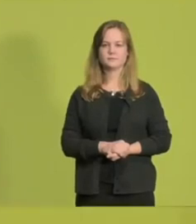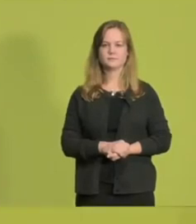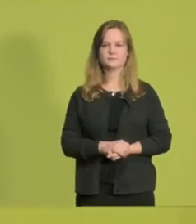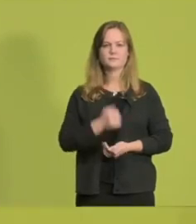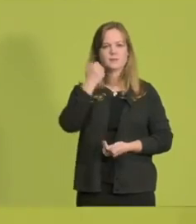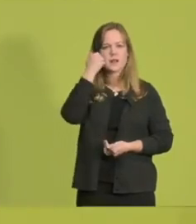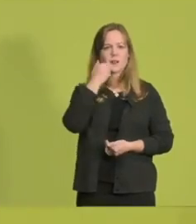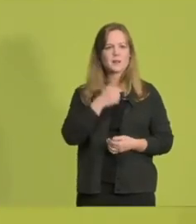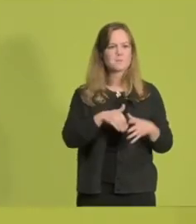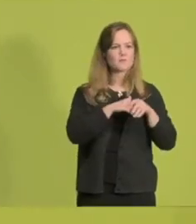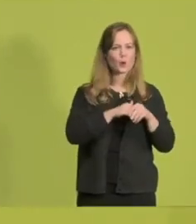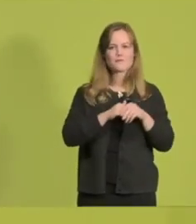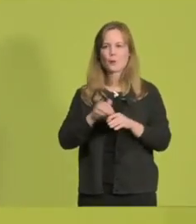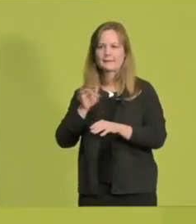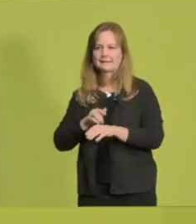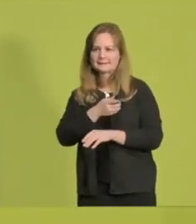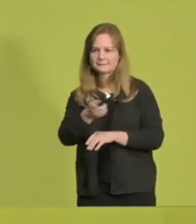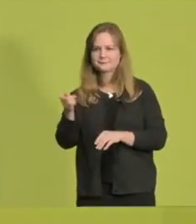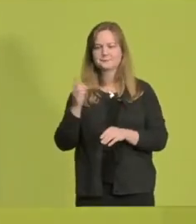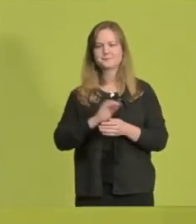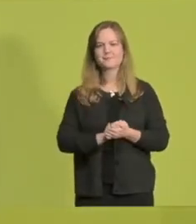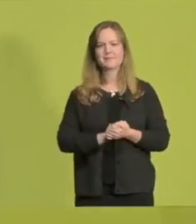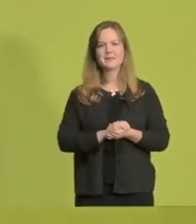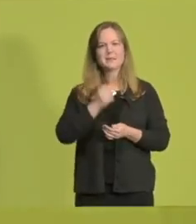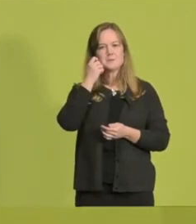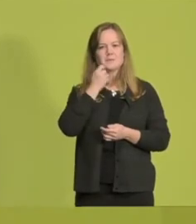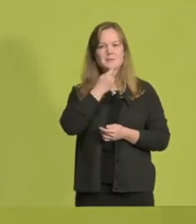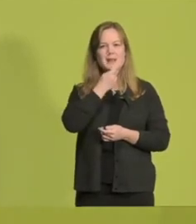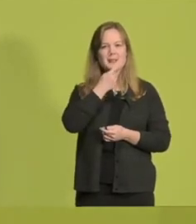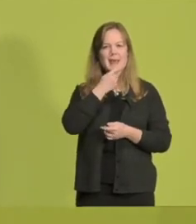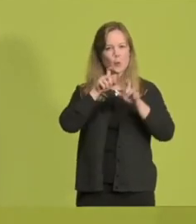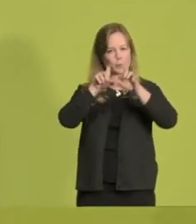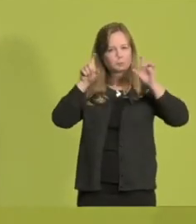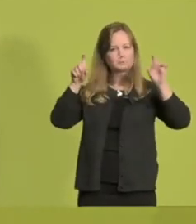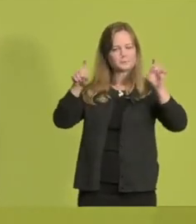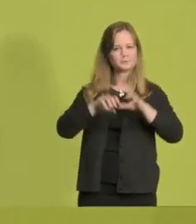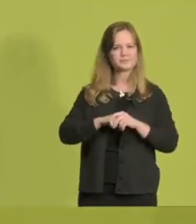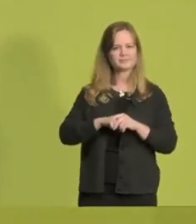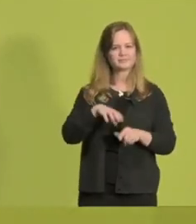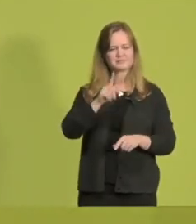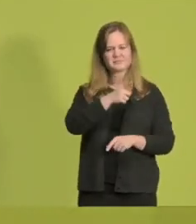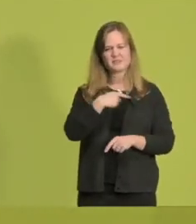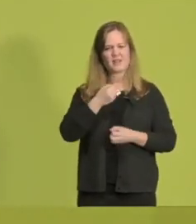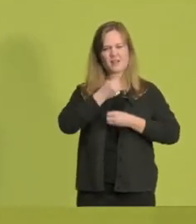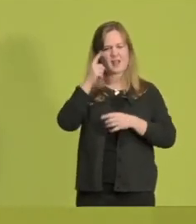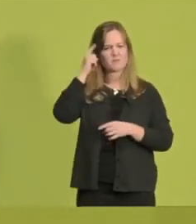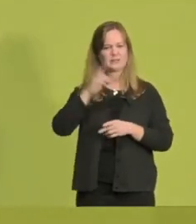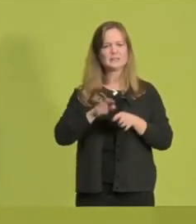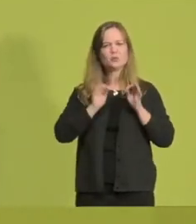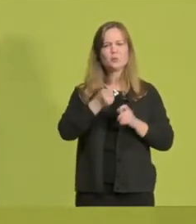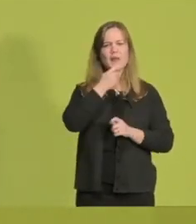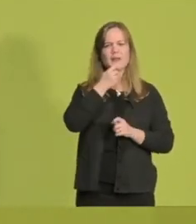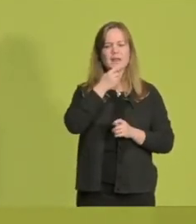Ja, liebe Freundinnen und Freunde, reden wir über Ernährung. Wir alle wissen, eine gute Ernährung ist die Basis